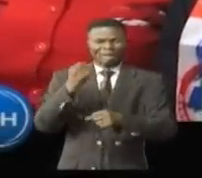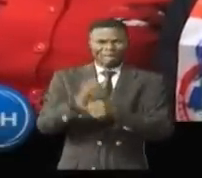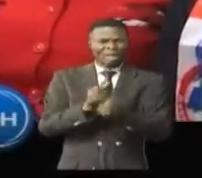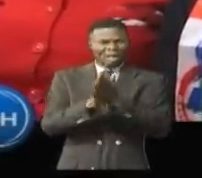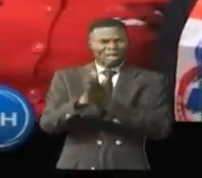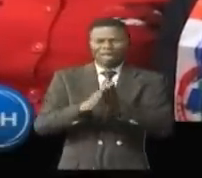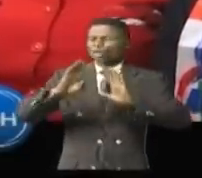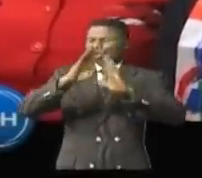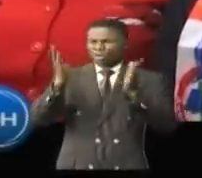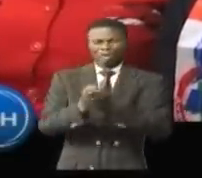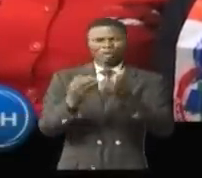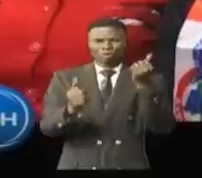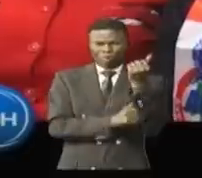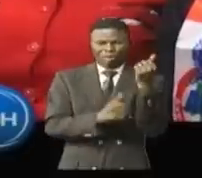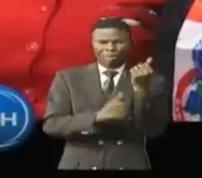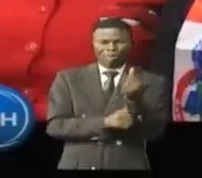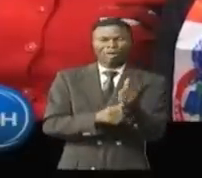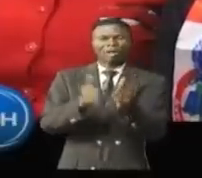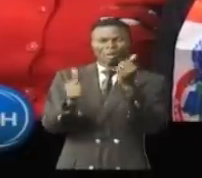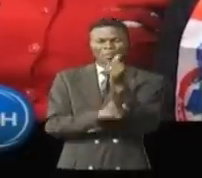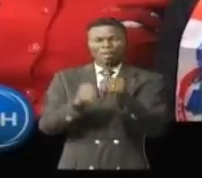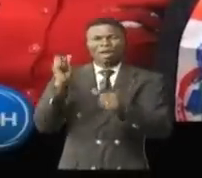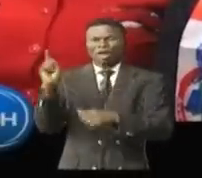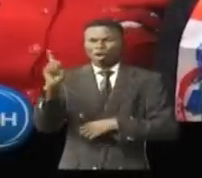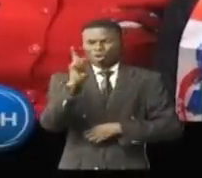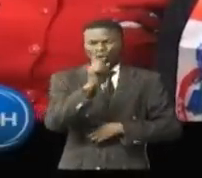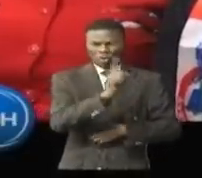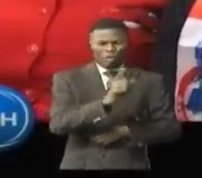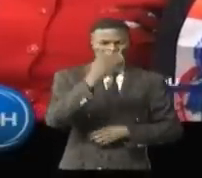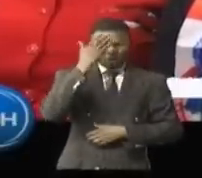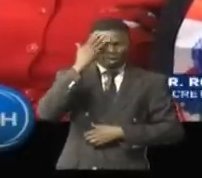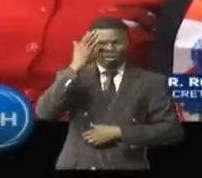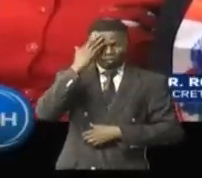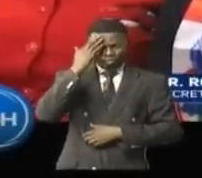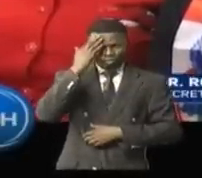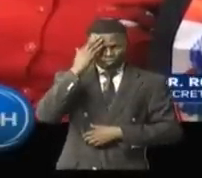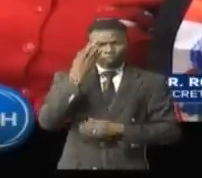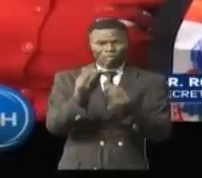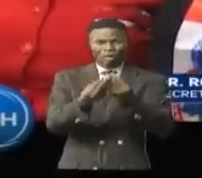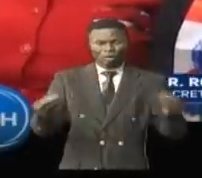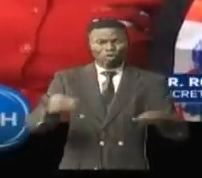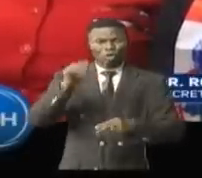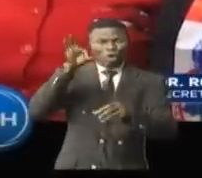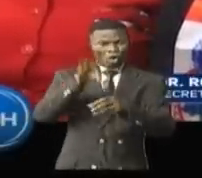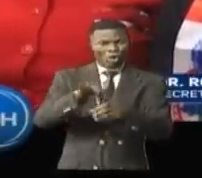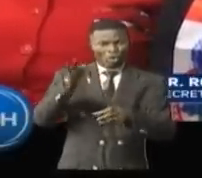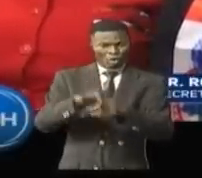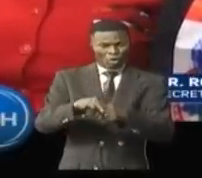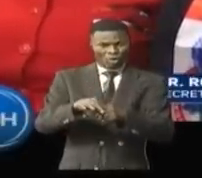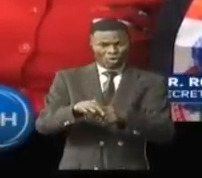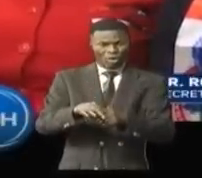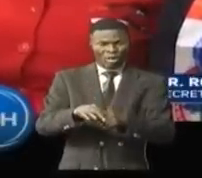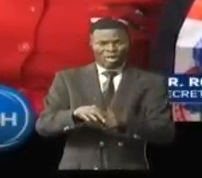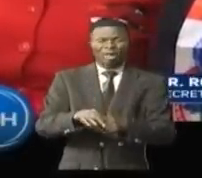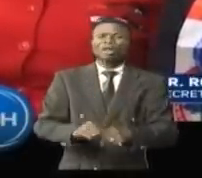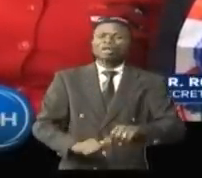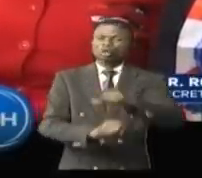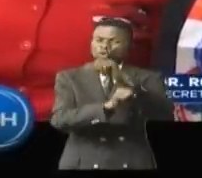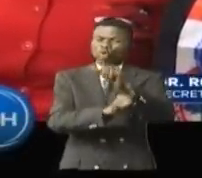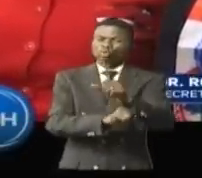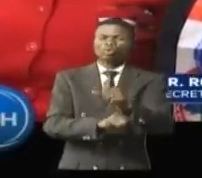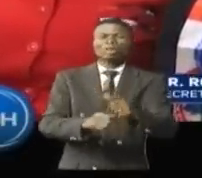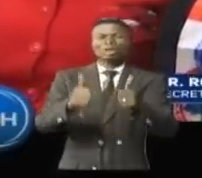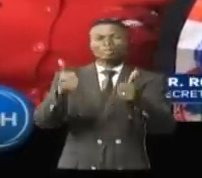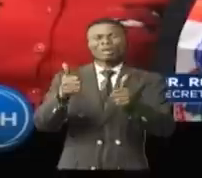nous regarde tous. Chaque Congolais qui sait que le résultat des élections peut impacter positivement